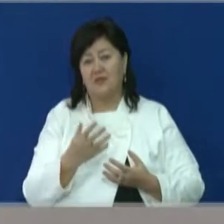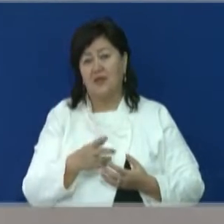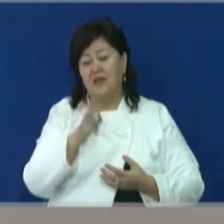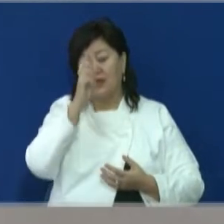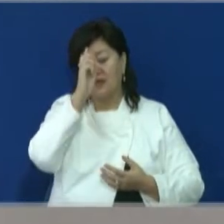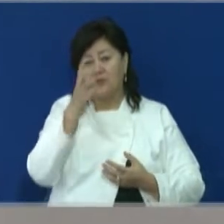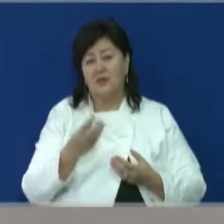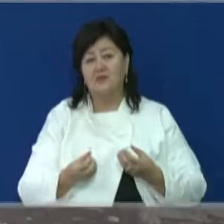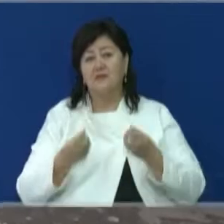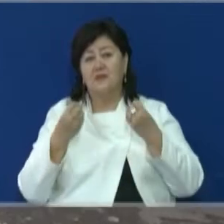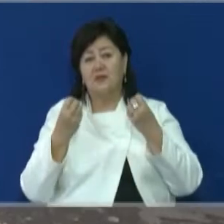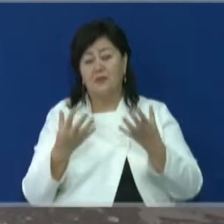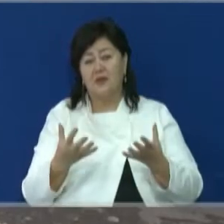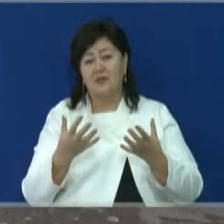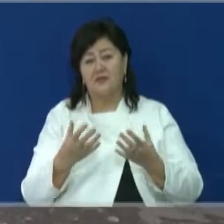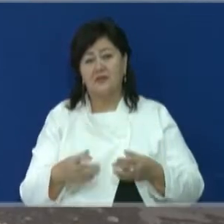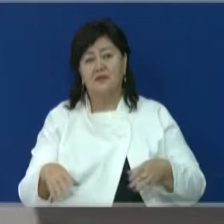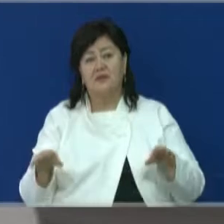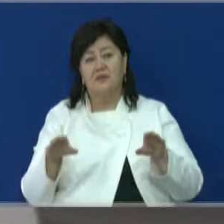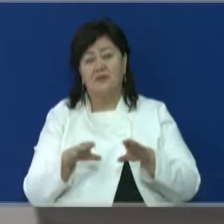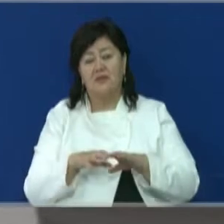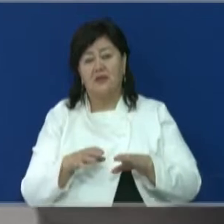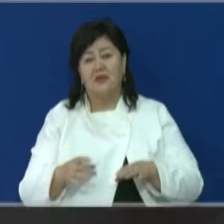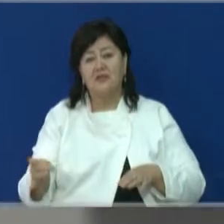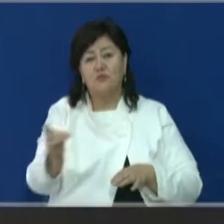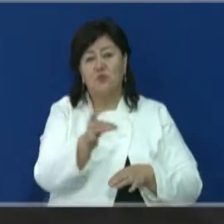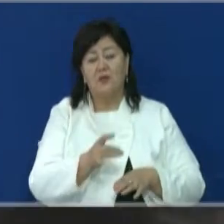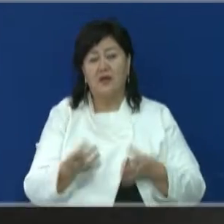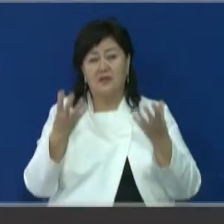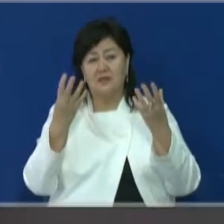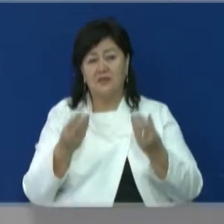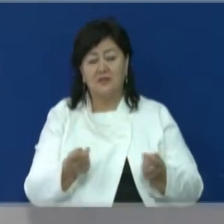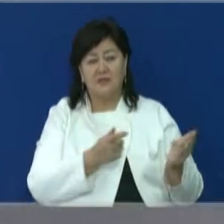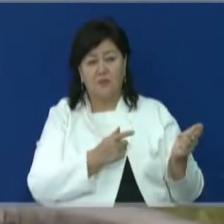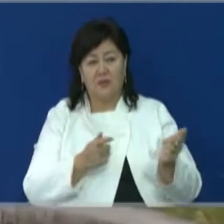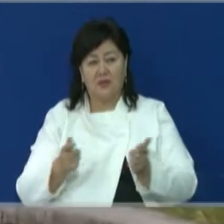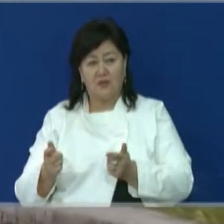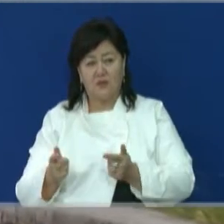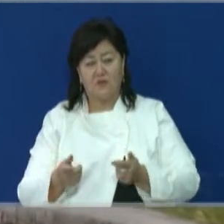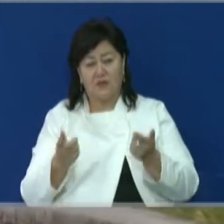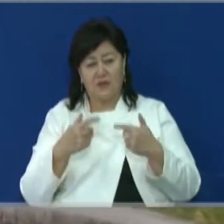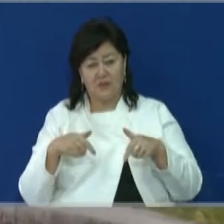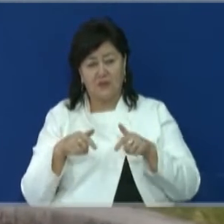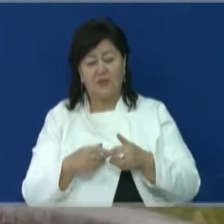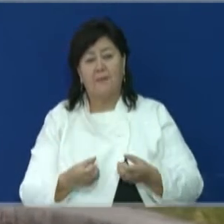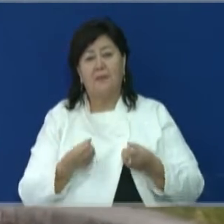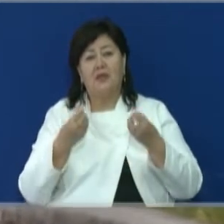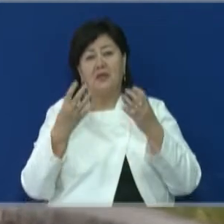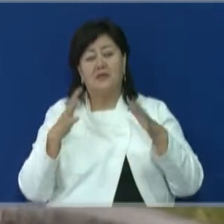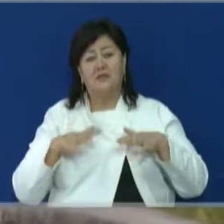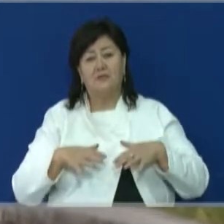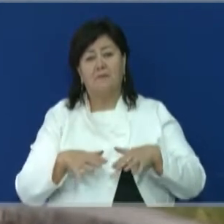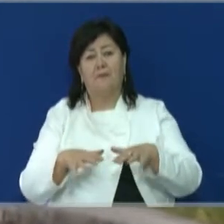атап өтуді ұсынды. Осыған орай Абай облысында республика күнін мерекелеуге дайындық жүргізілуде. Оның барысында салтанатты және